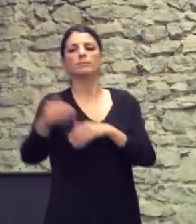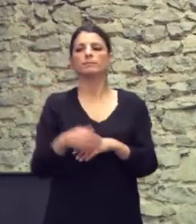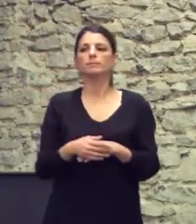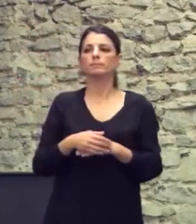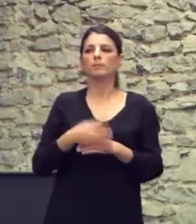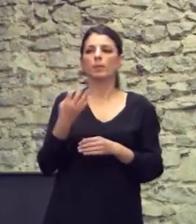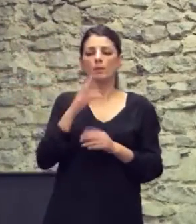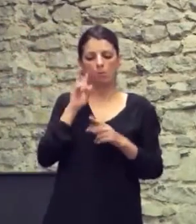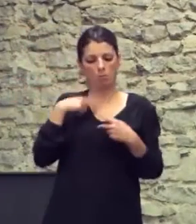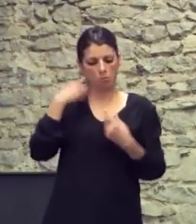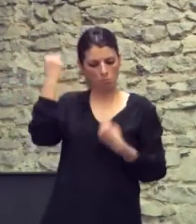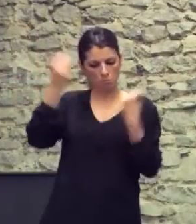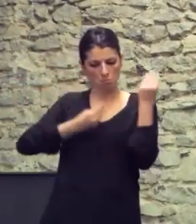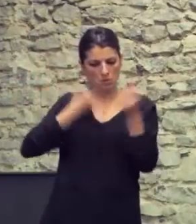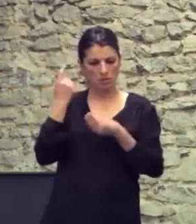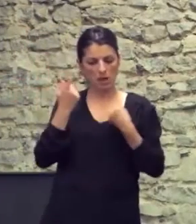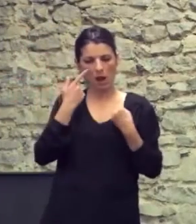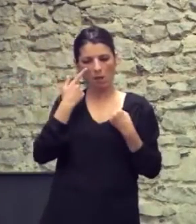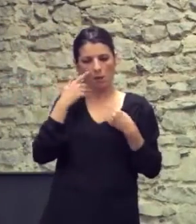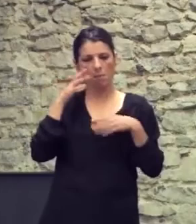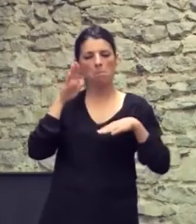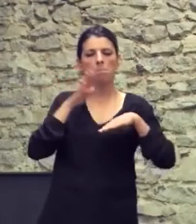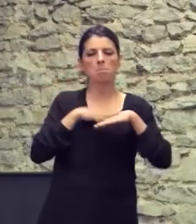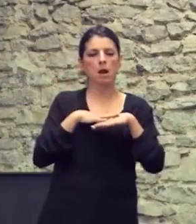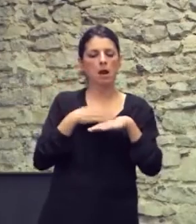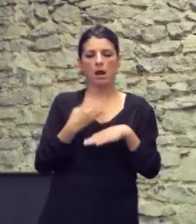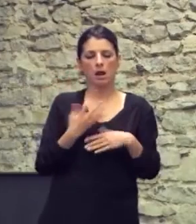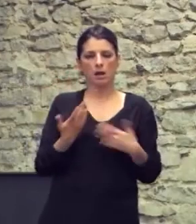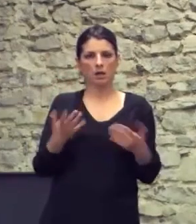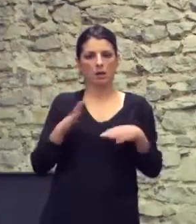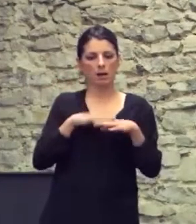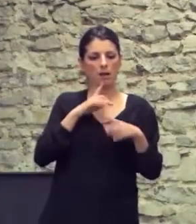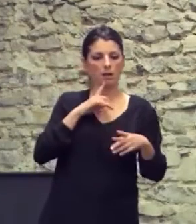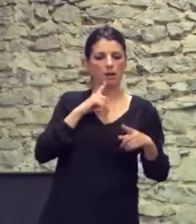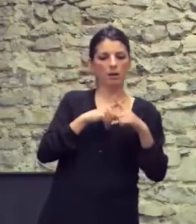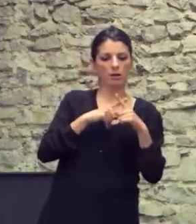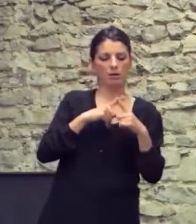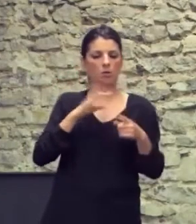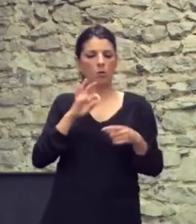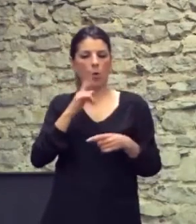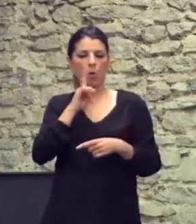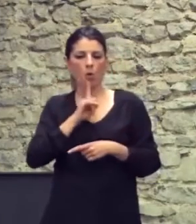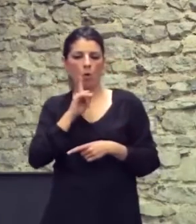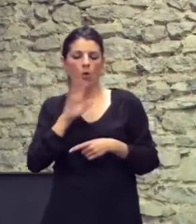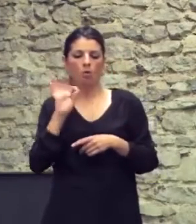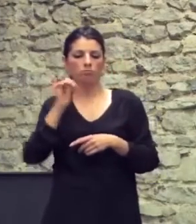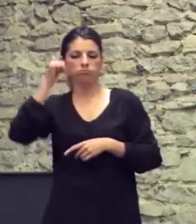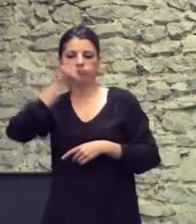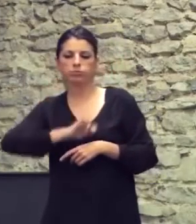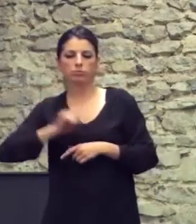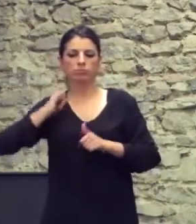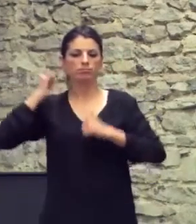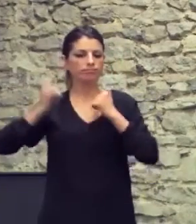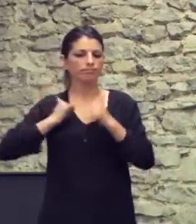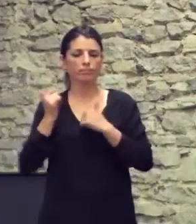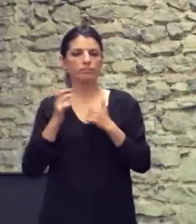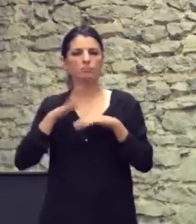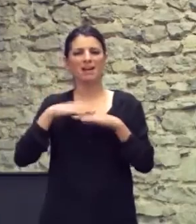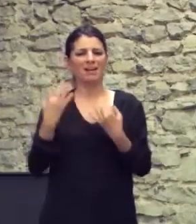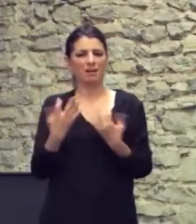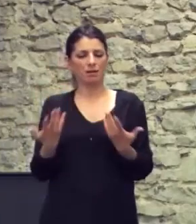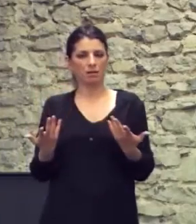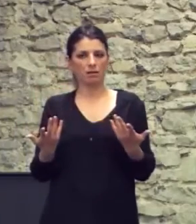buruari zertarako homosexualitatea, zertarako lesbianismoa, zertarako transexualitatea, transgenerismoa, zertarako hori